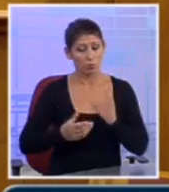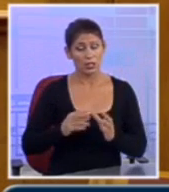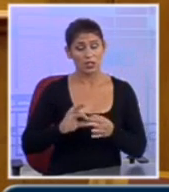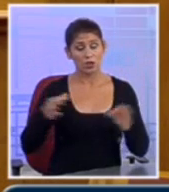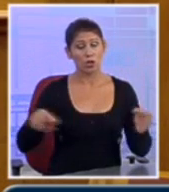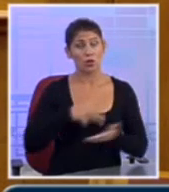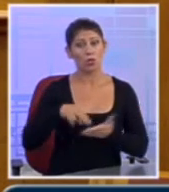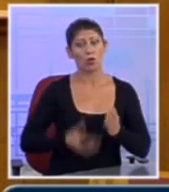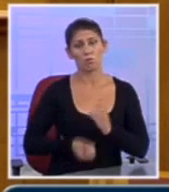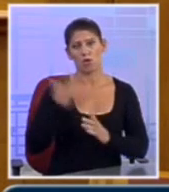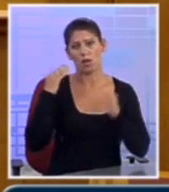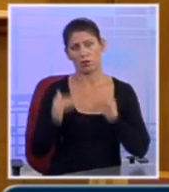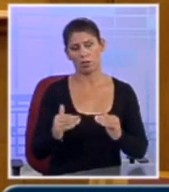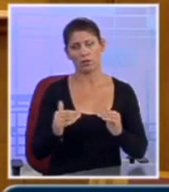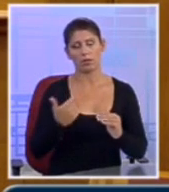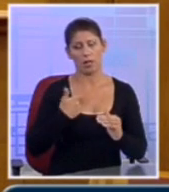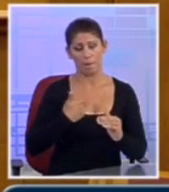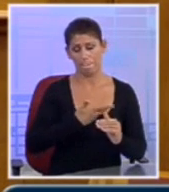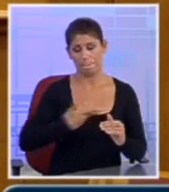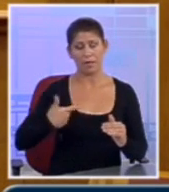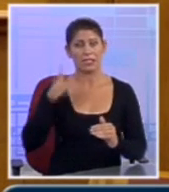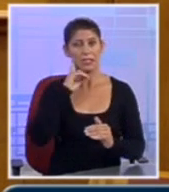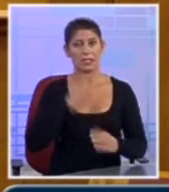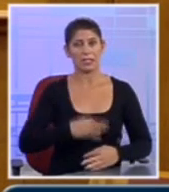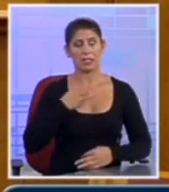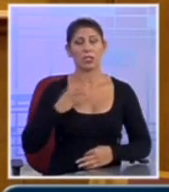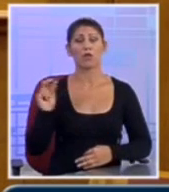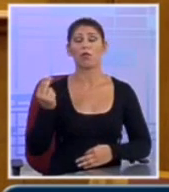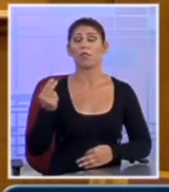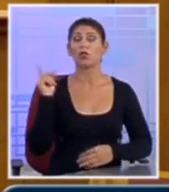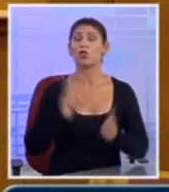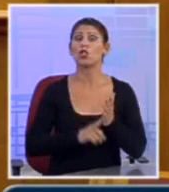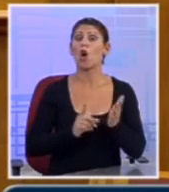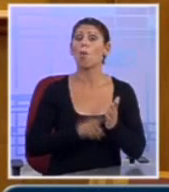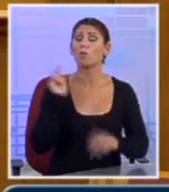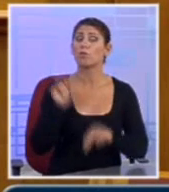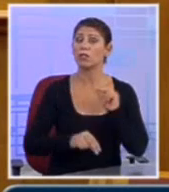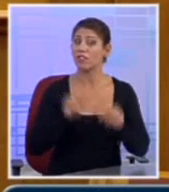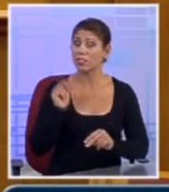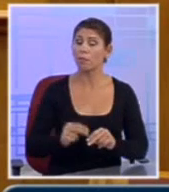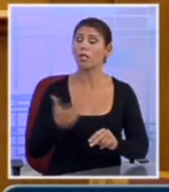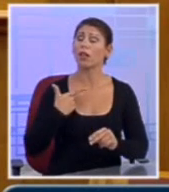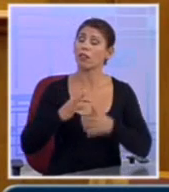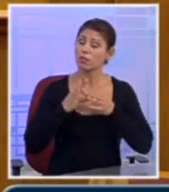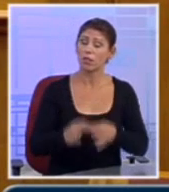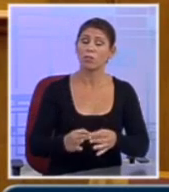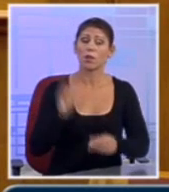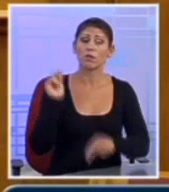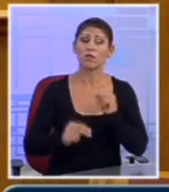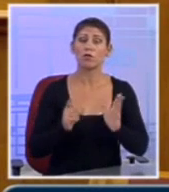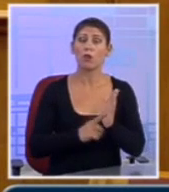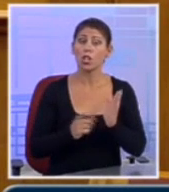κατάσταση. Εμείς, κυρίες και κύριοι βουλευτές, νομοθετήσαμε και θα συνεχίσουμε να νομοθετούμε με γνώμονα το συμφέρον των